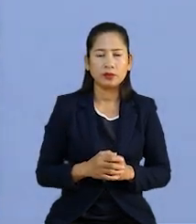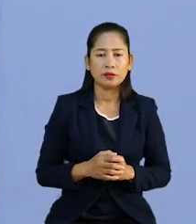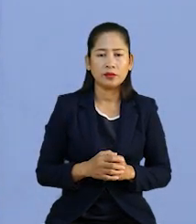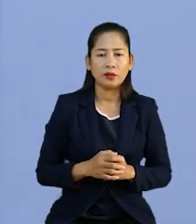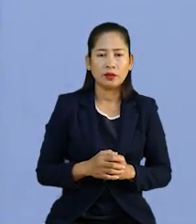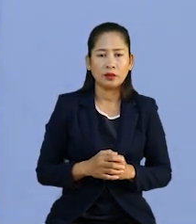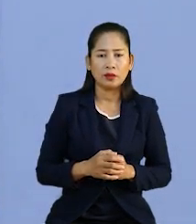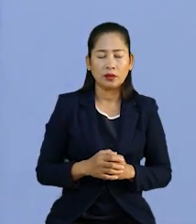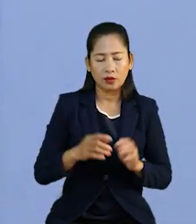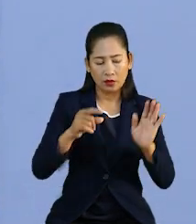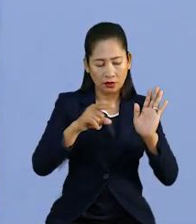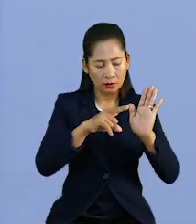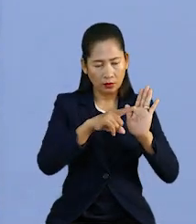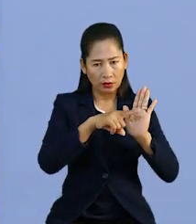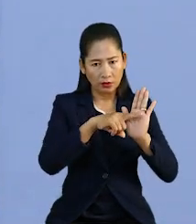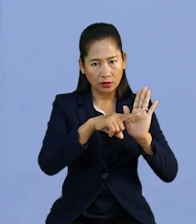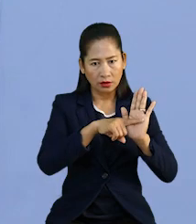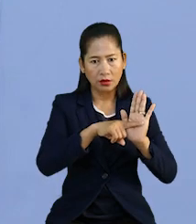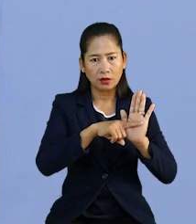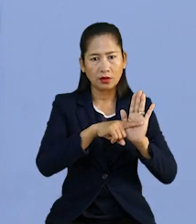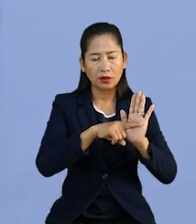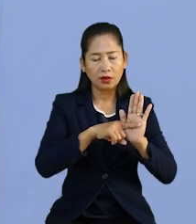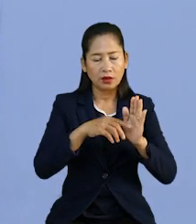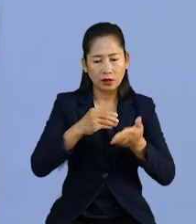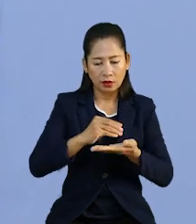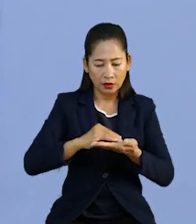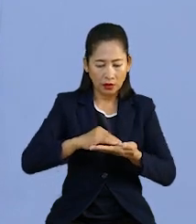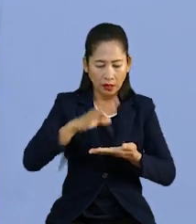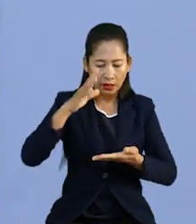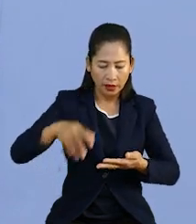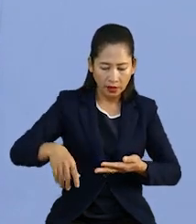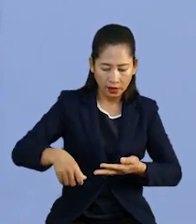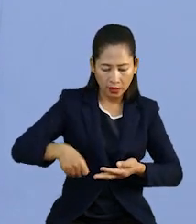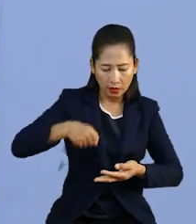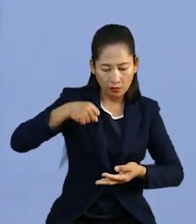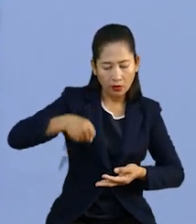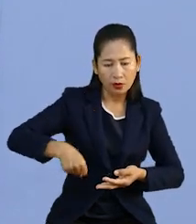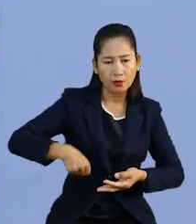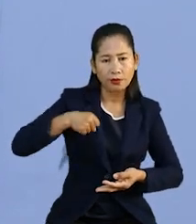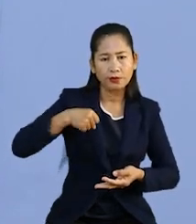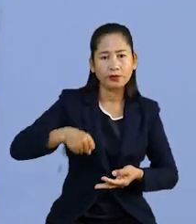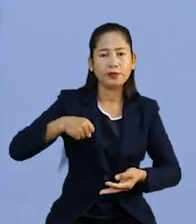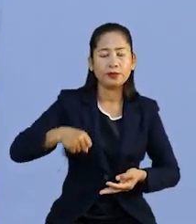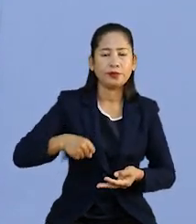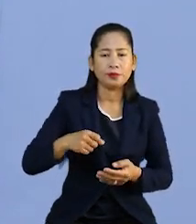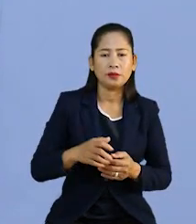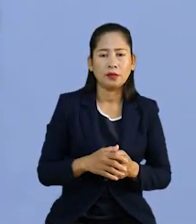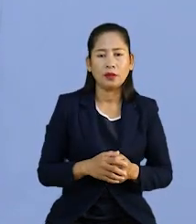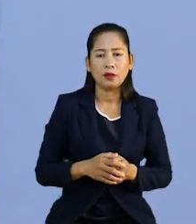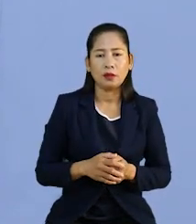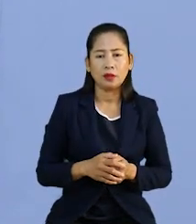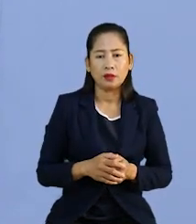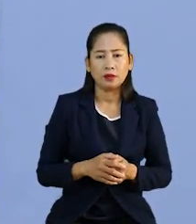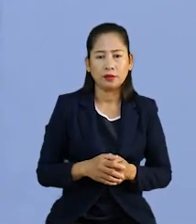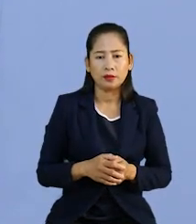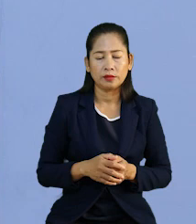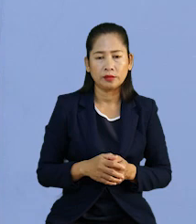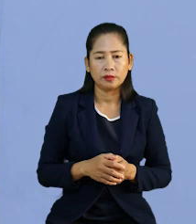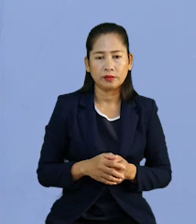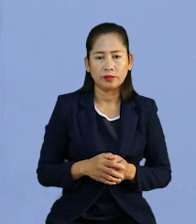do mà thợ ấy cốt cứ dốt một đó ói thay cả bụng chả chắc khẳng cao nấy cứ thay cả